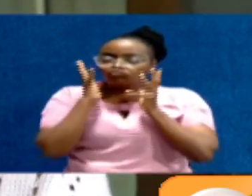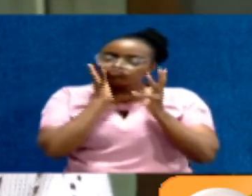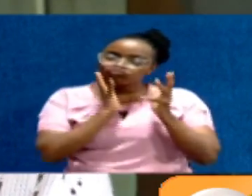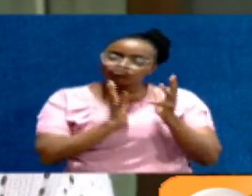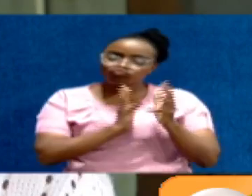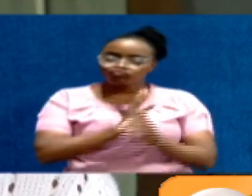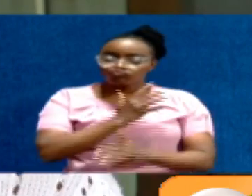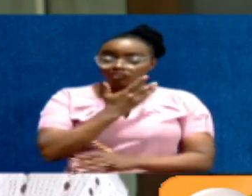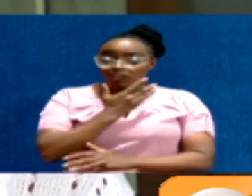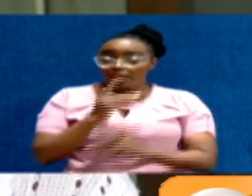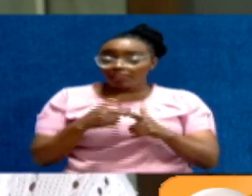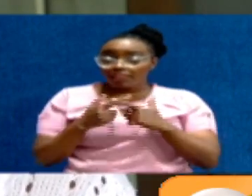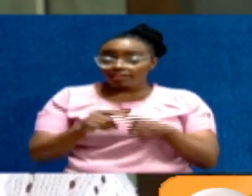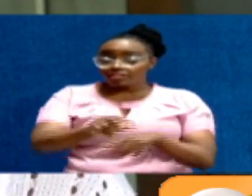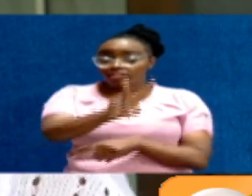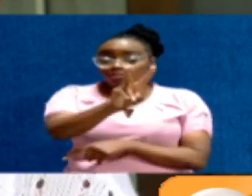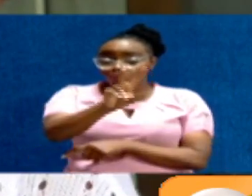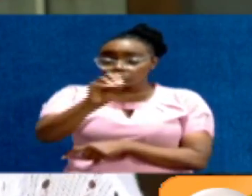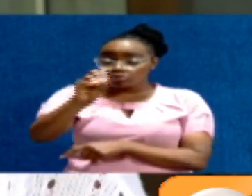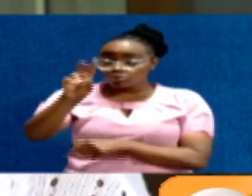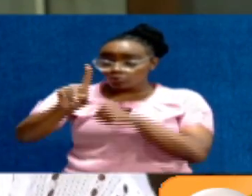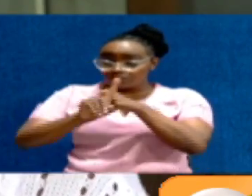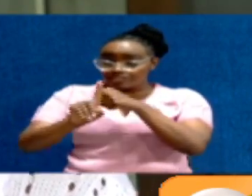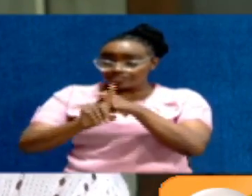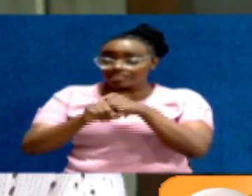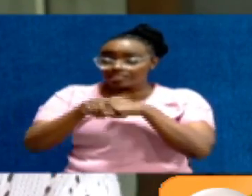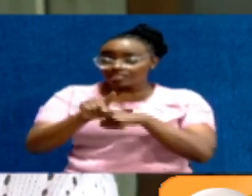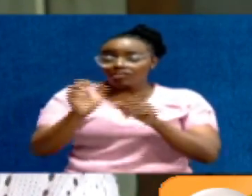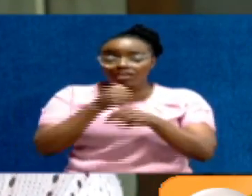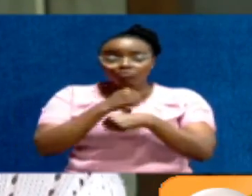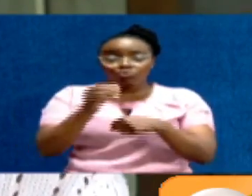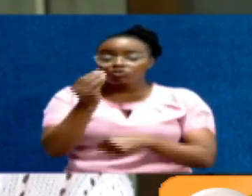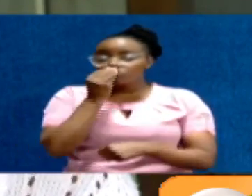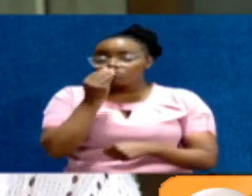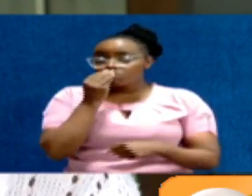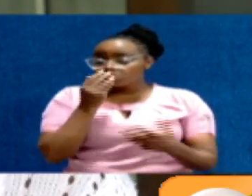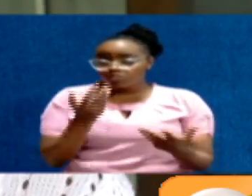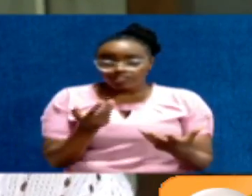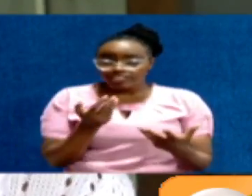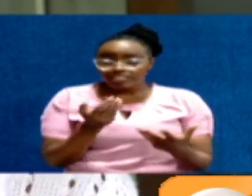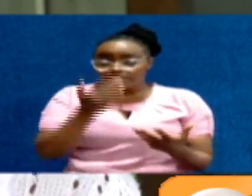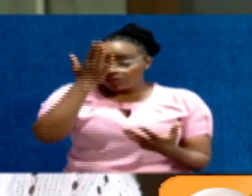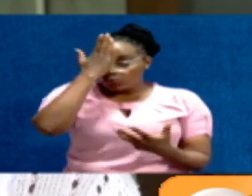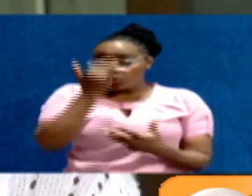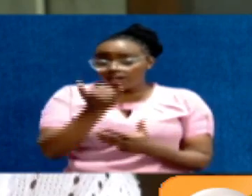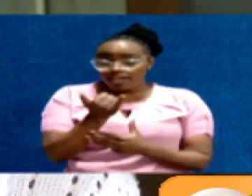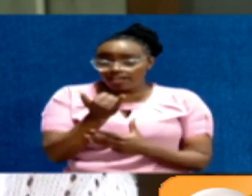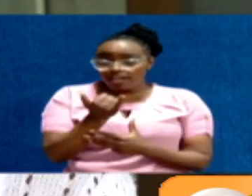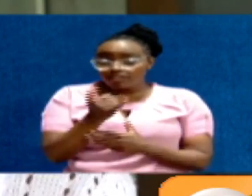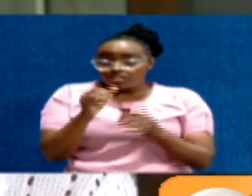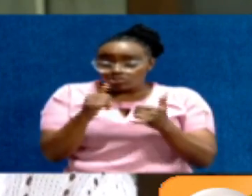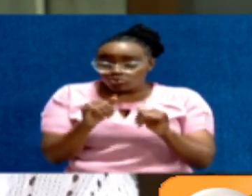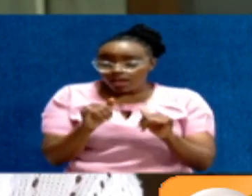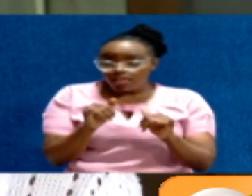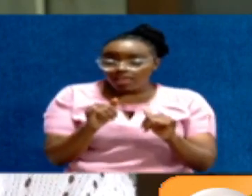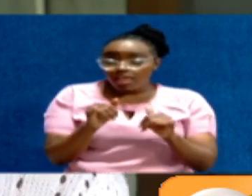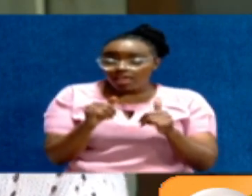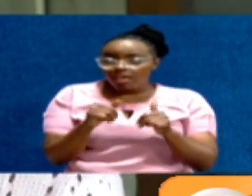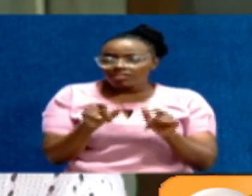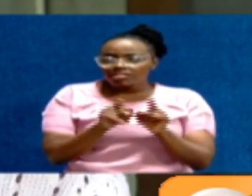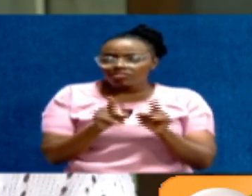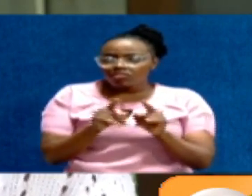Tunafunga hivi. Sasa 206 akashindwa kula. Kwa sababu ya akijaribu